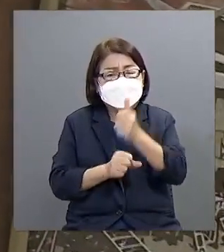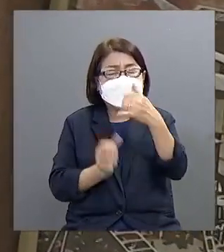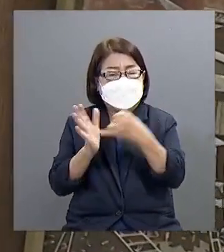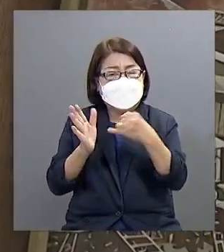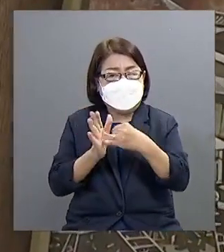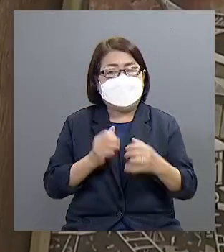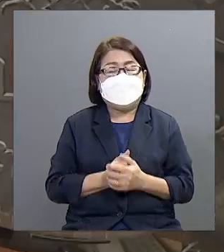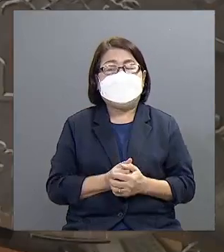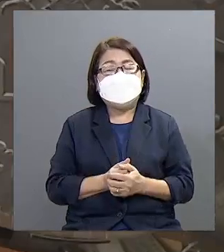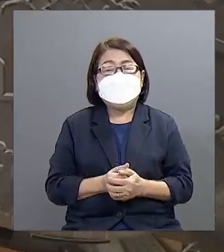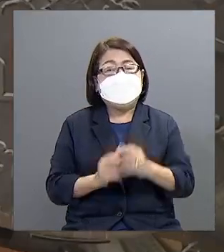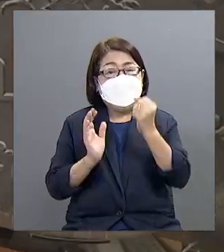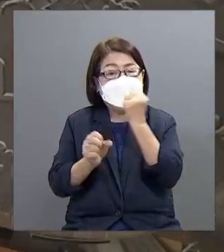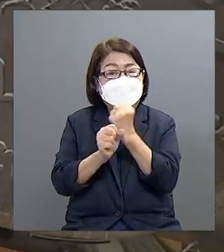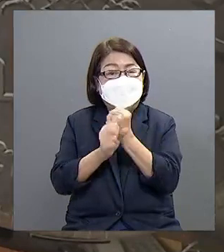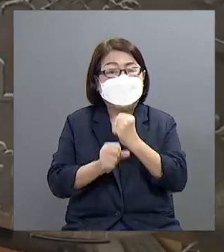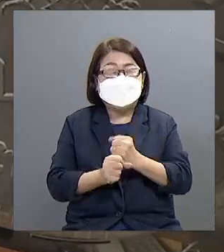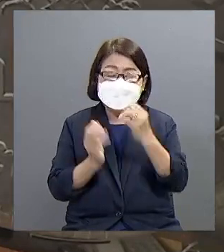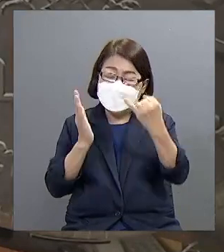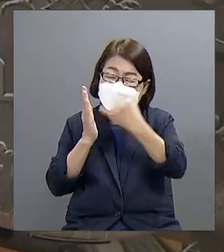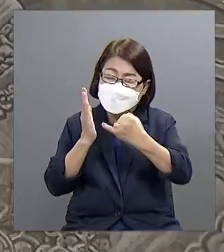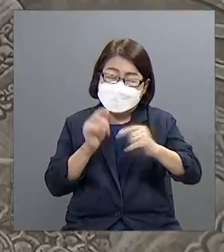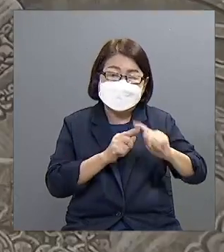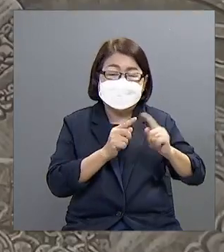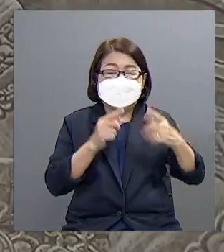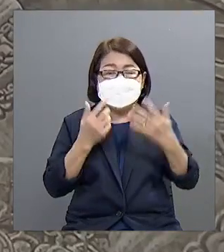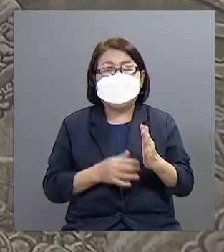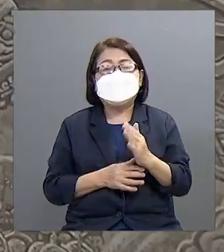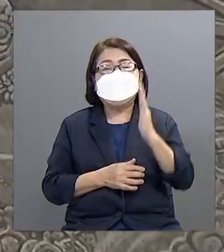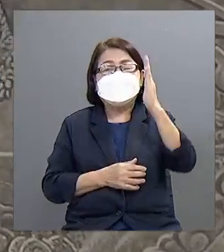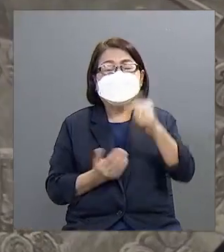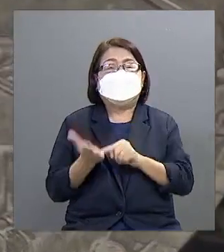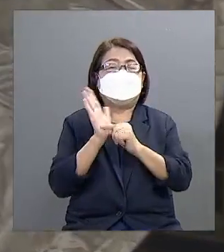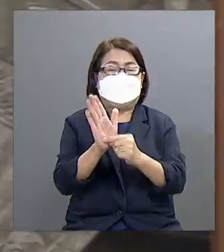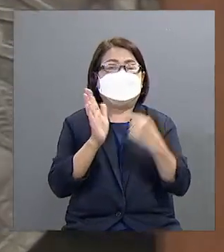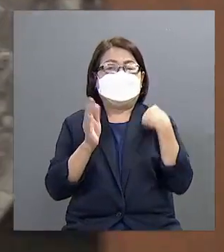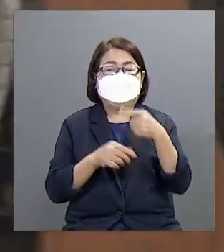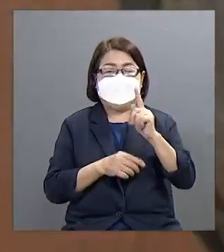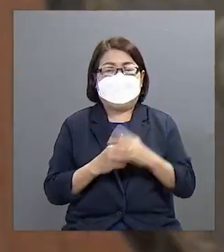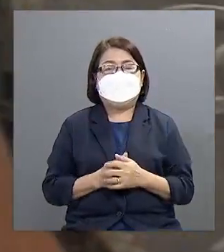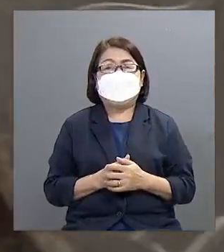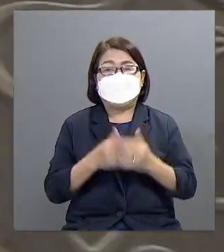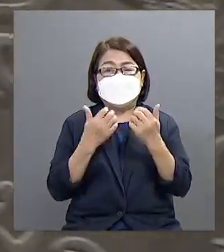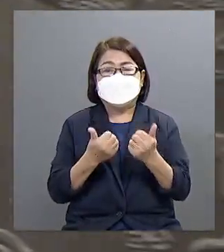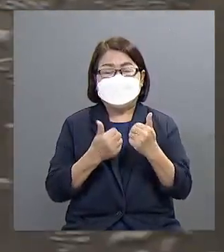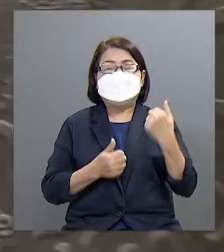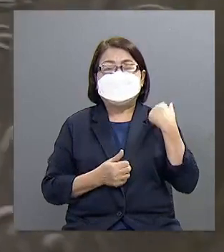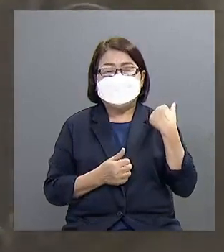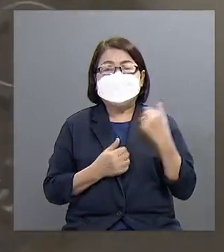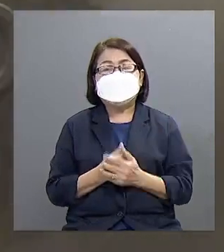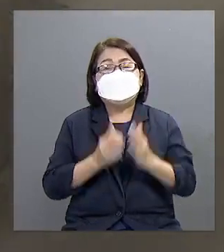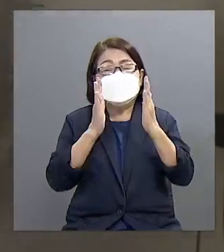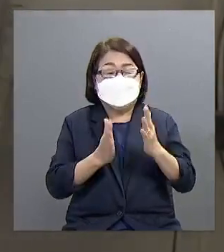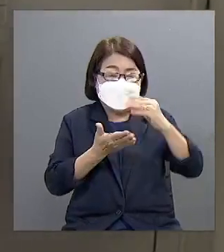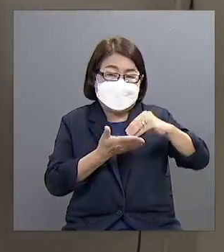นั้นเป็นกระบวนความคิดแต่แรกผมก็เลยคิดว่าผมจะลองเอาสังกะสีแผ่นนี้ไปลองสร้างงานดูปัจจุบันเนี้ยมีนักศึกษามีอา